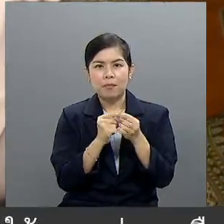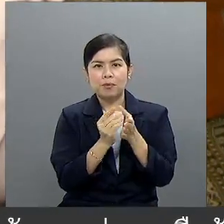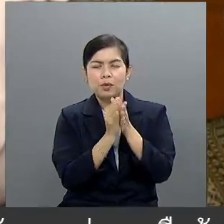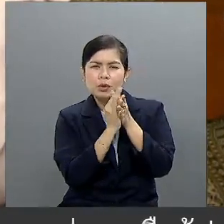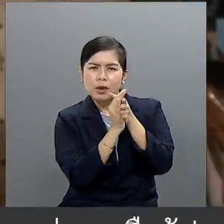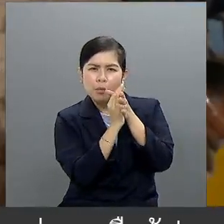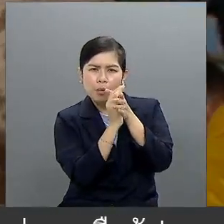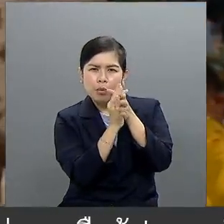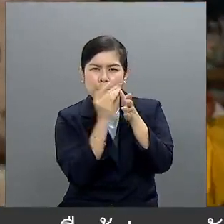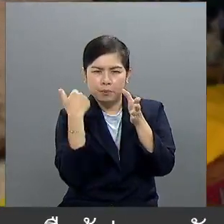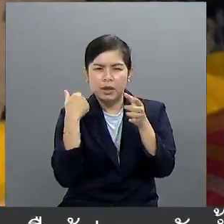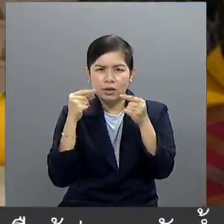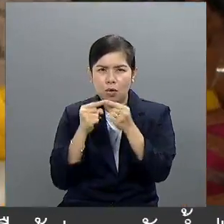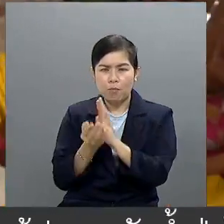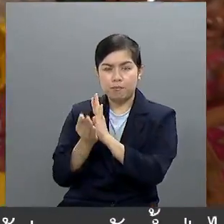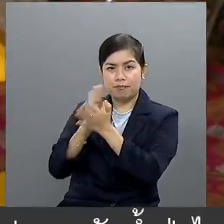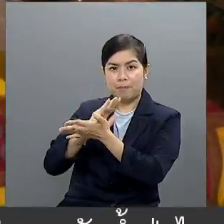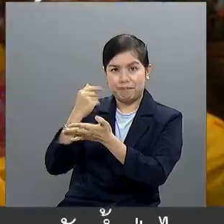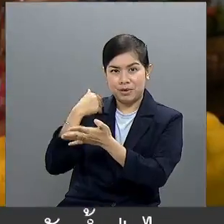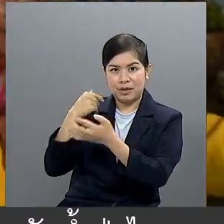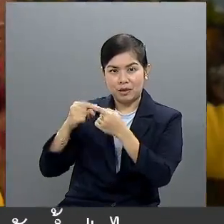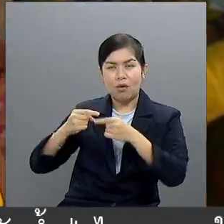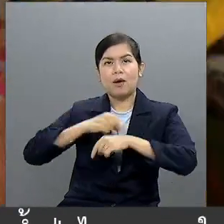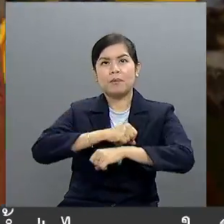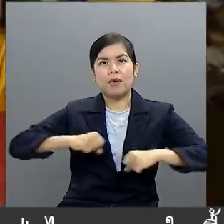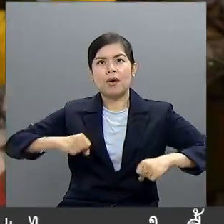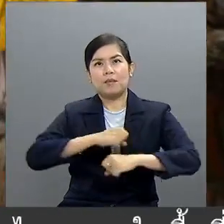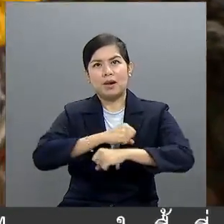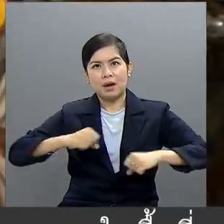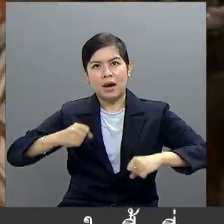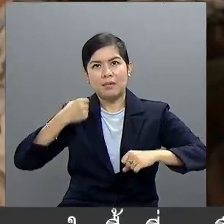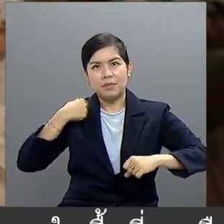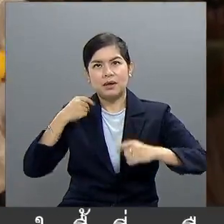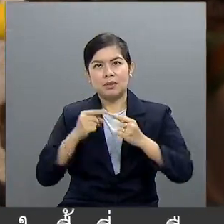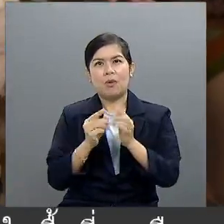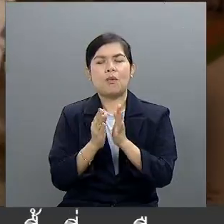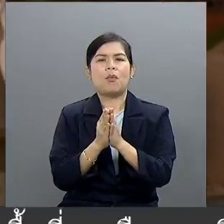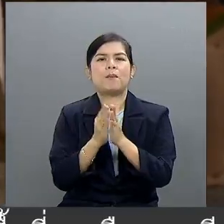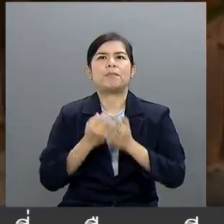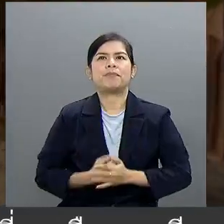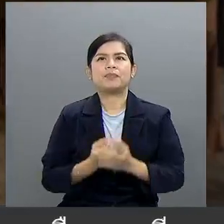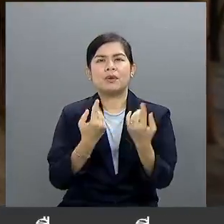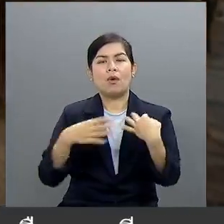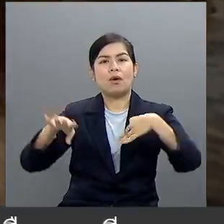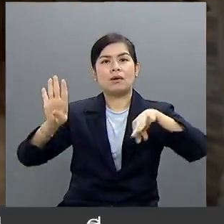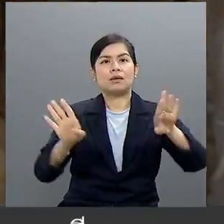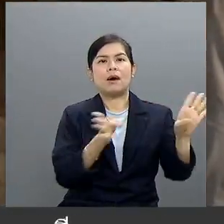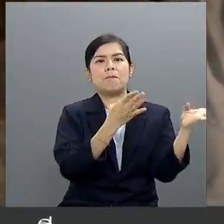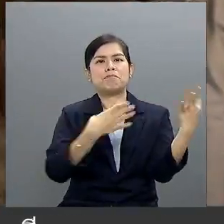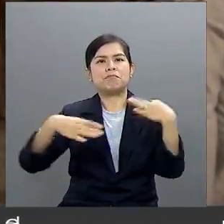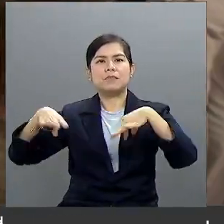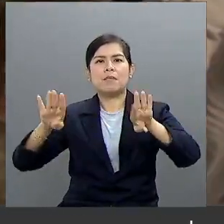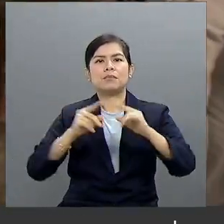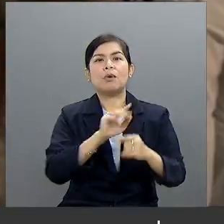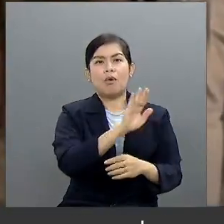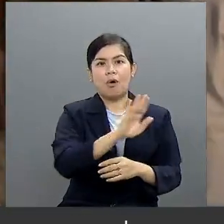มาเป็นการเต้นดนตรีที่เป็นจังหวะเซิงเข้าไปจังหวะอะไรที่มันเล้าๆใหม่ๆที่คนชอบเอาเข้าไปน่ะ